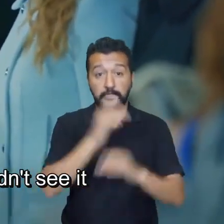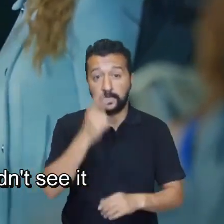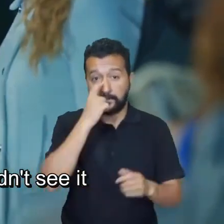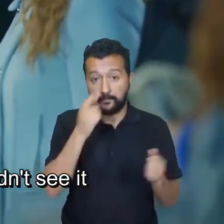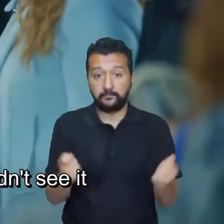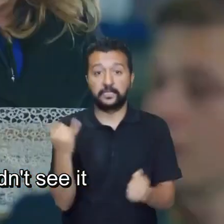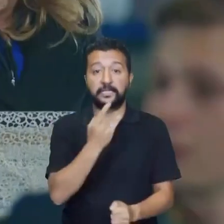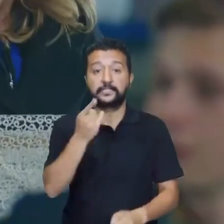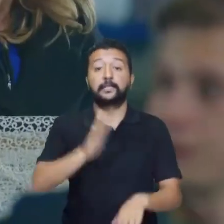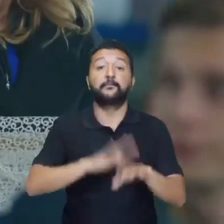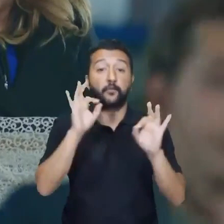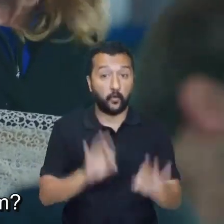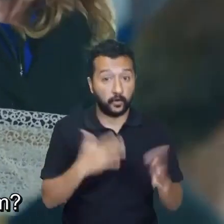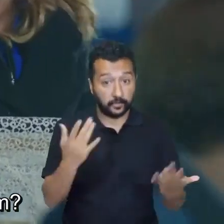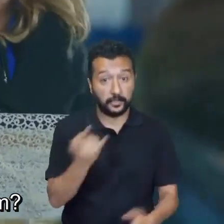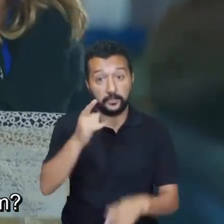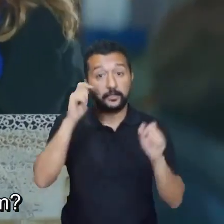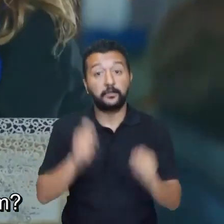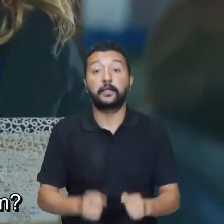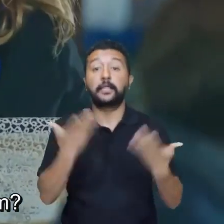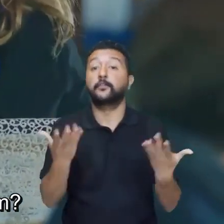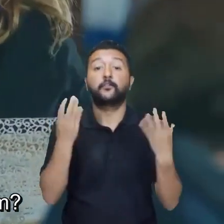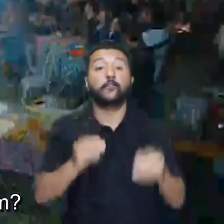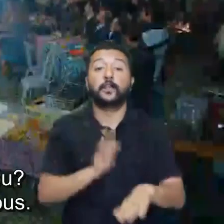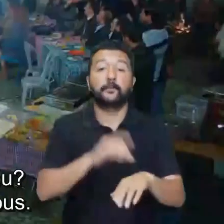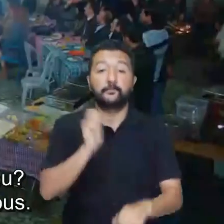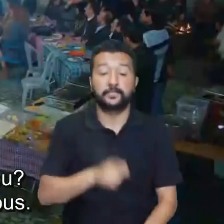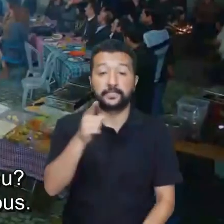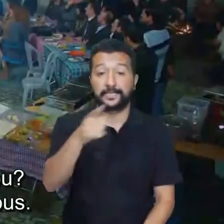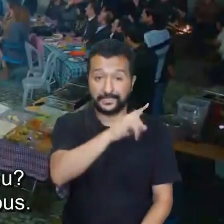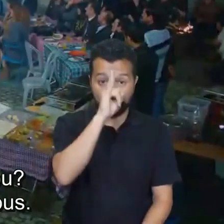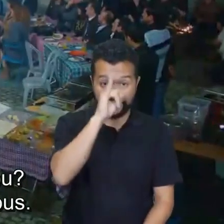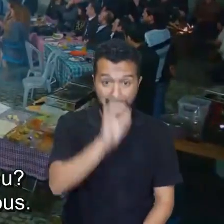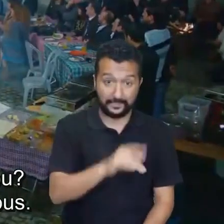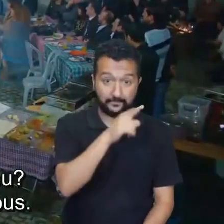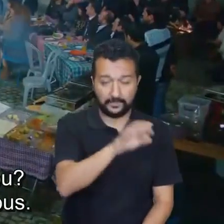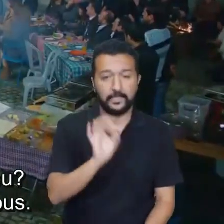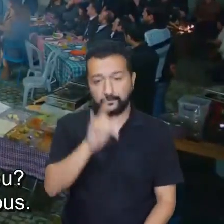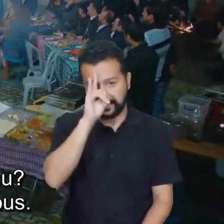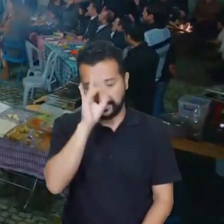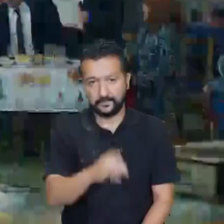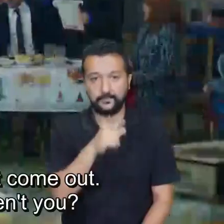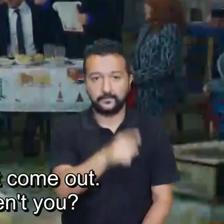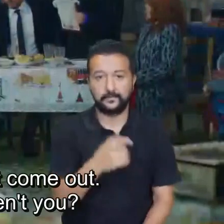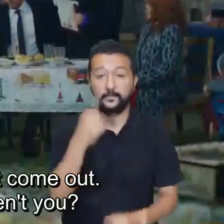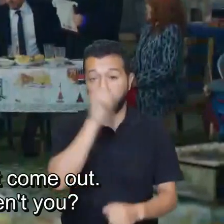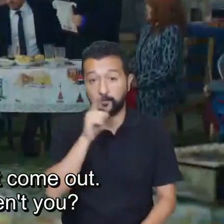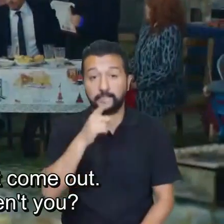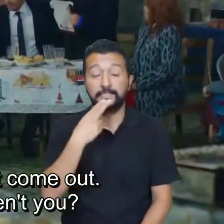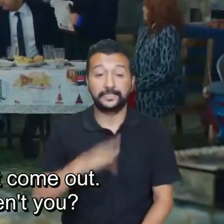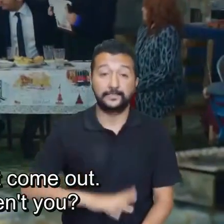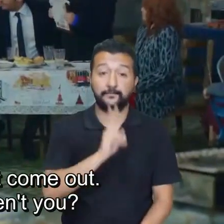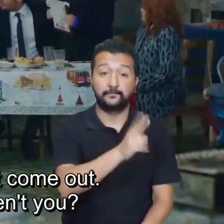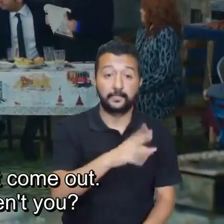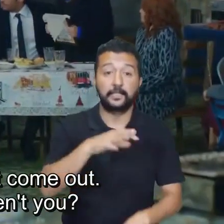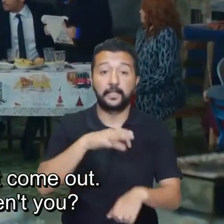kucağında dolaştıramazsın. Öyle mi? Dolaştırırsan ne yaparsın? Sen kıskandın değil mi? Tabii kıskandın. Çünkü